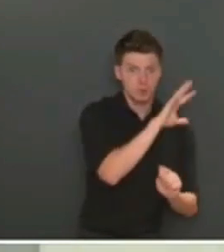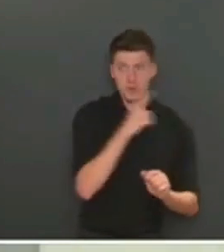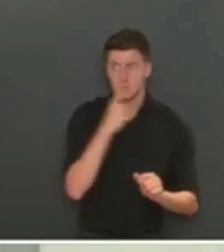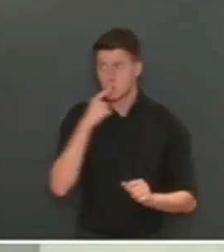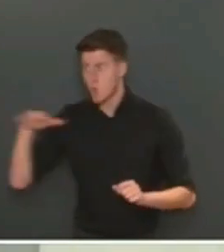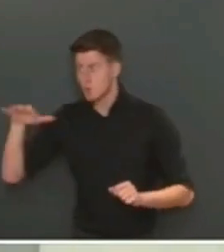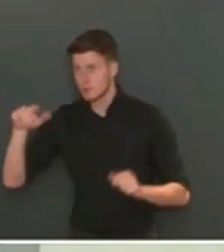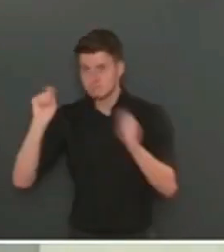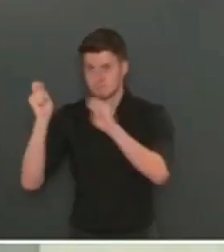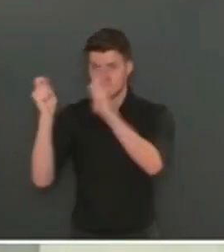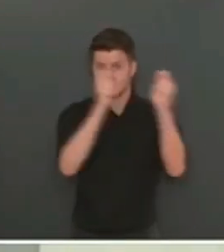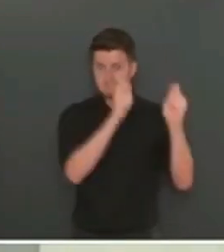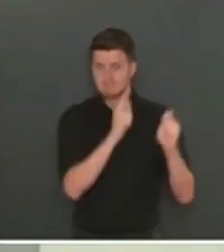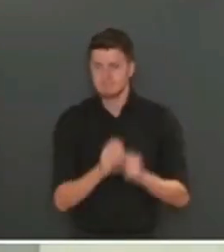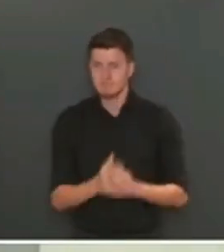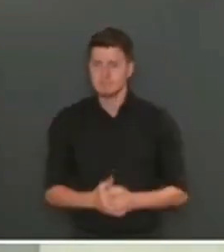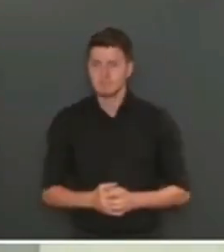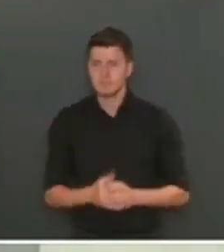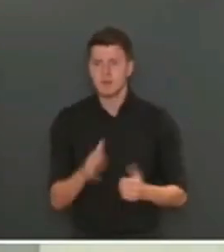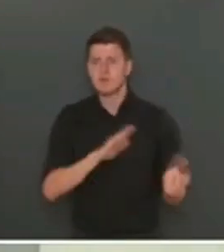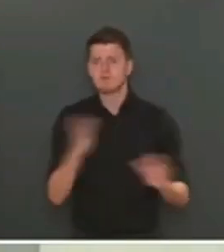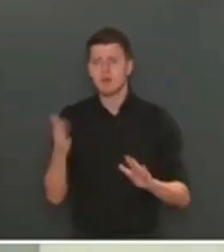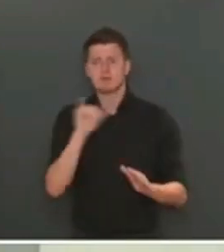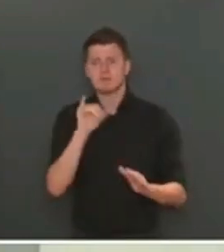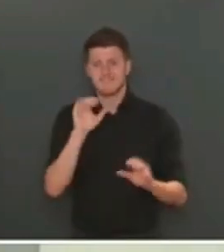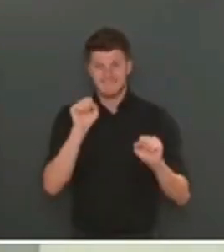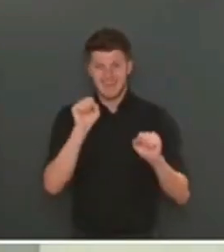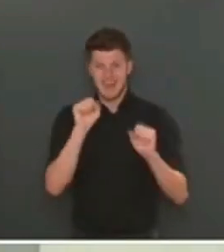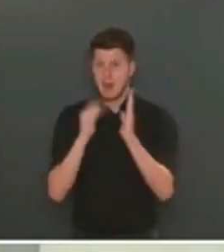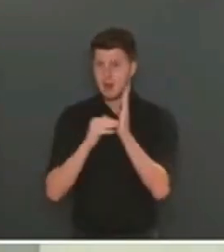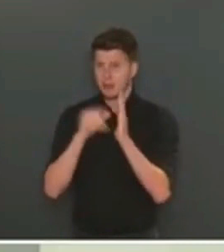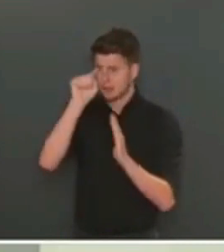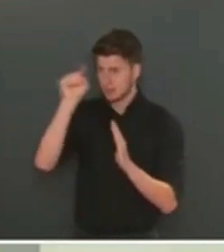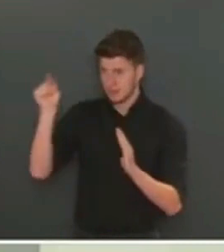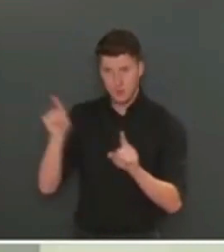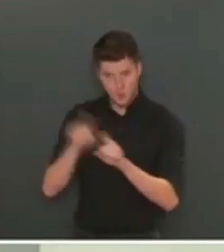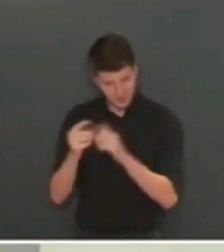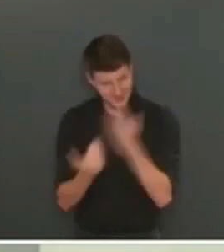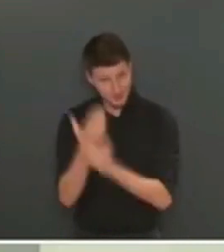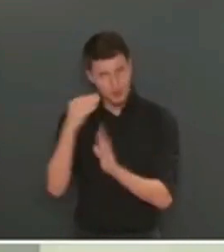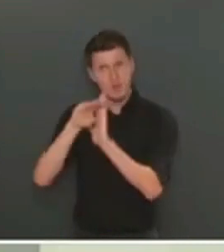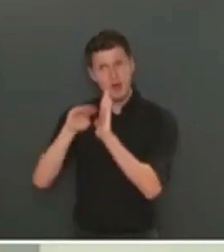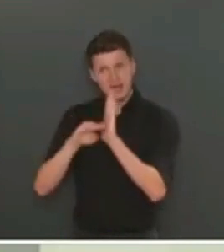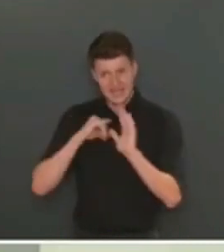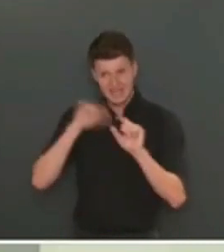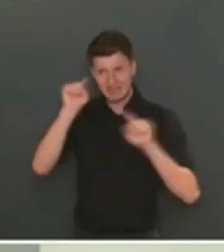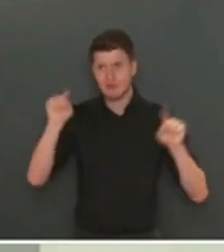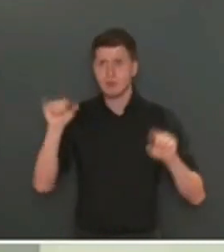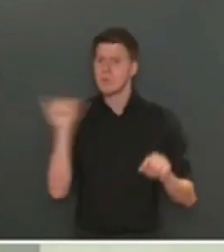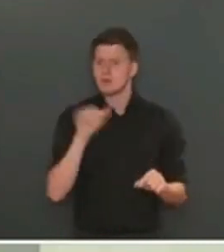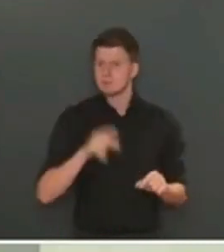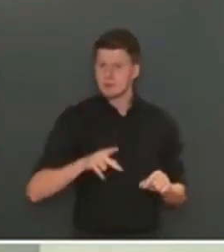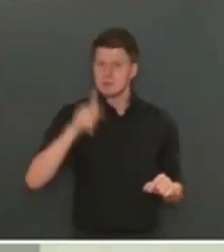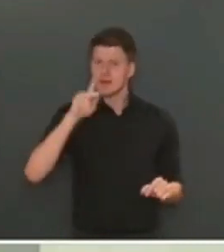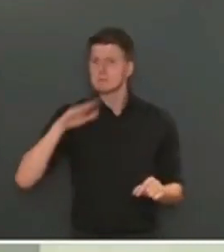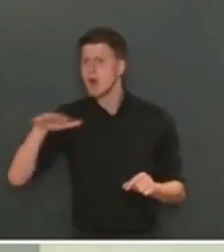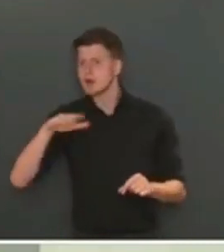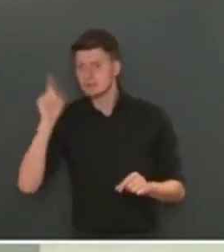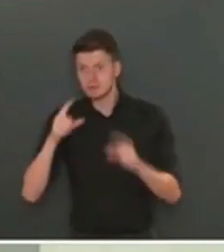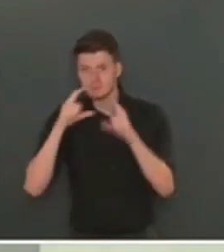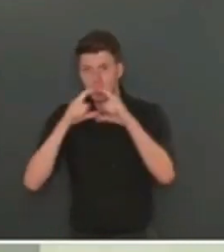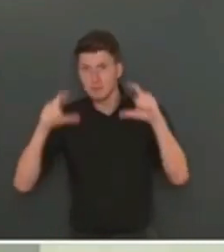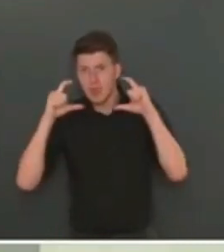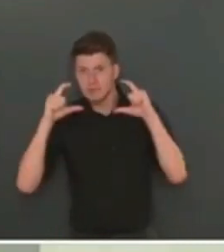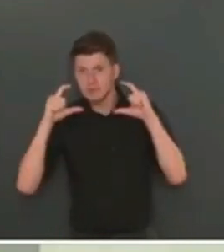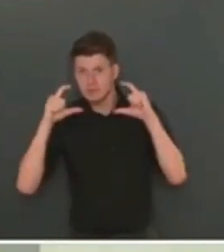القياسات الاخيرة واضافت ان عدد الحالات الاستشفاء اخذ في الارتفاع لكنها زيادة نسبة